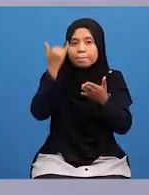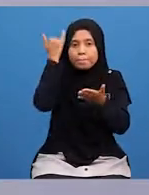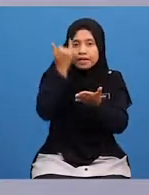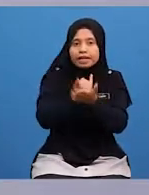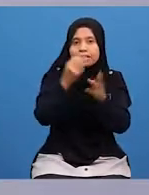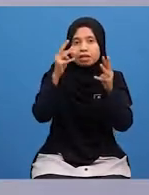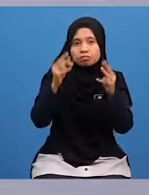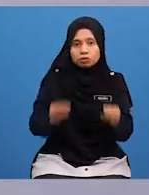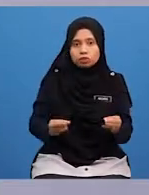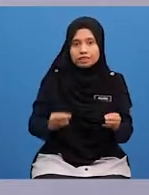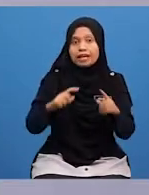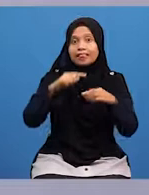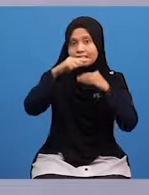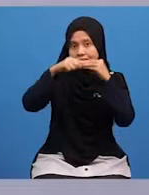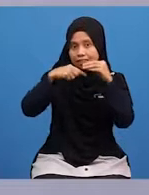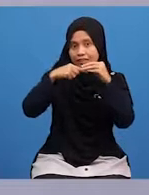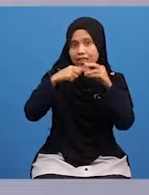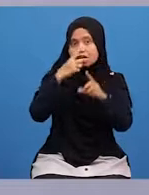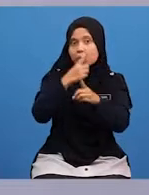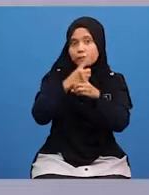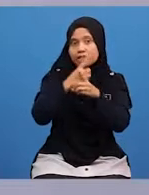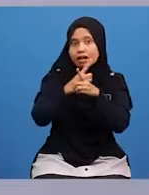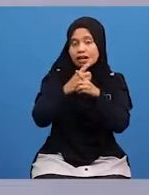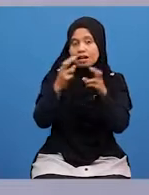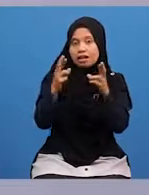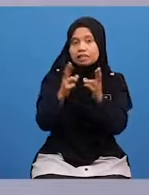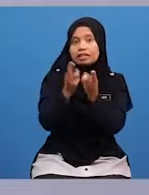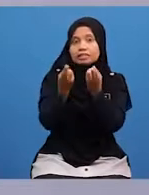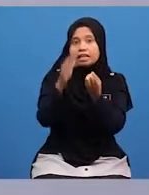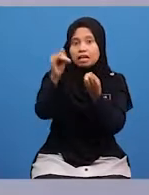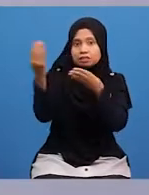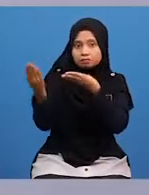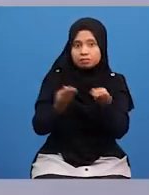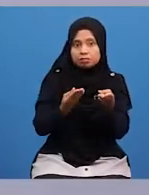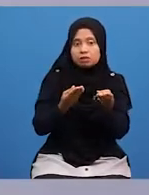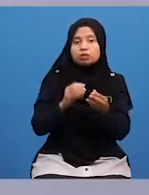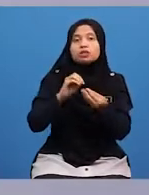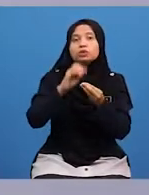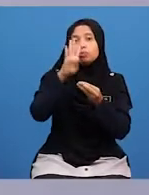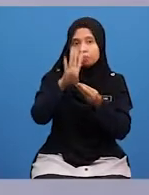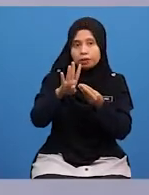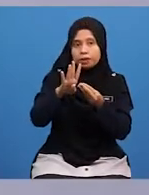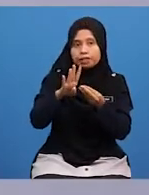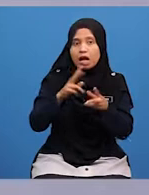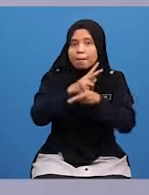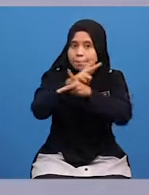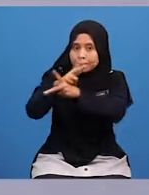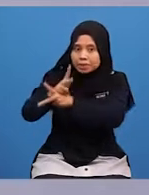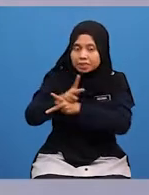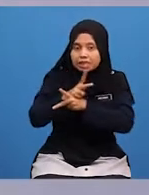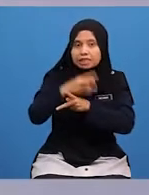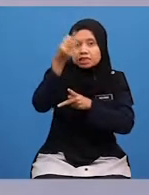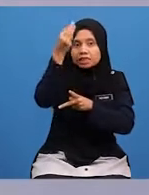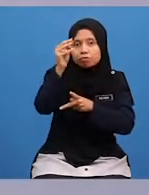meyakinkan manusia tentang kebenaran risalah yang dibawa. Keempat, memelihara